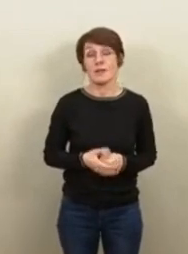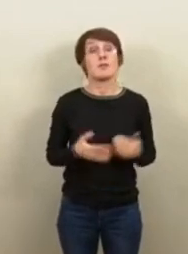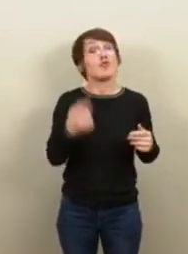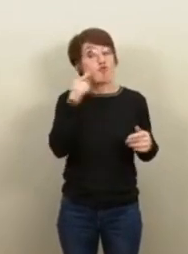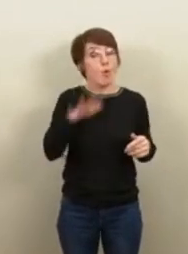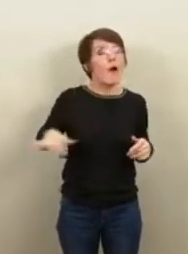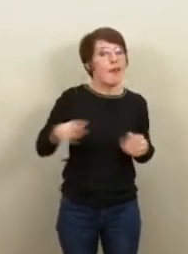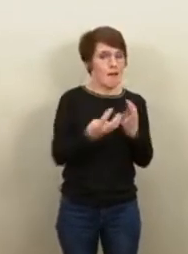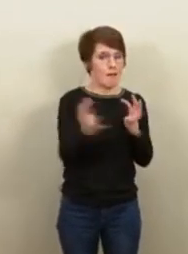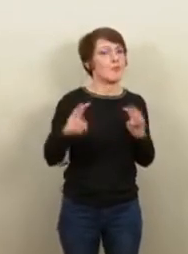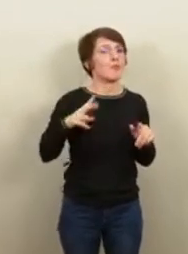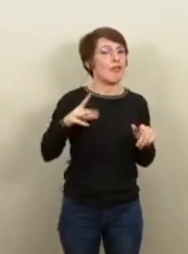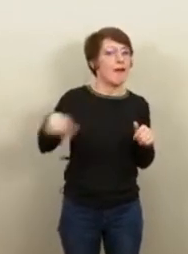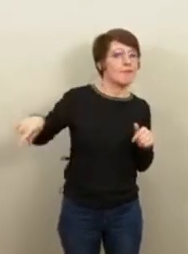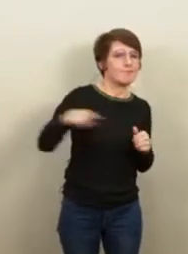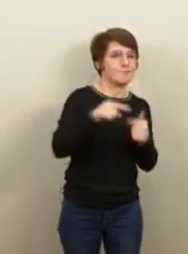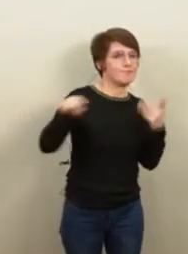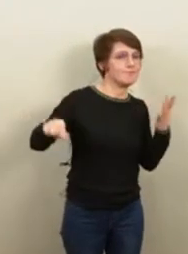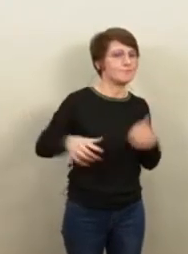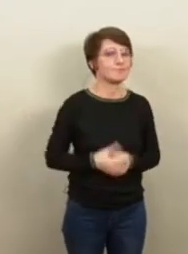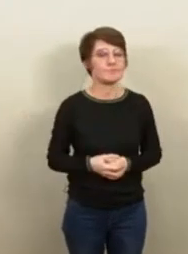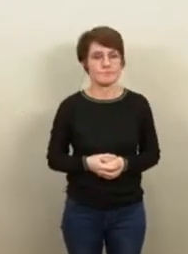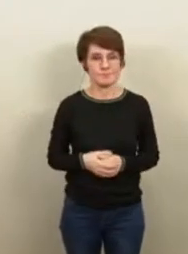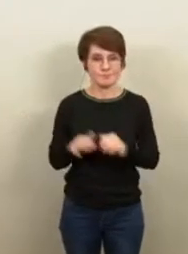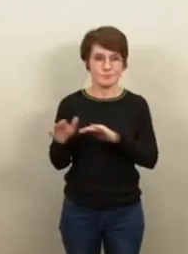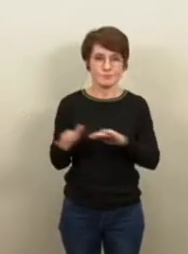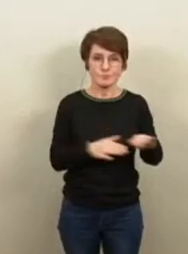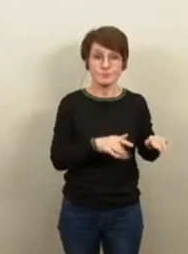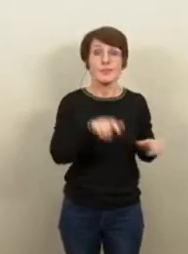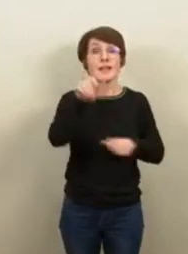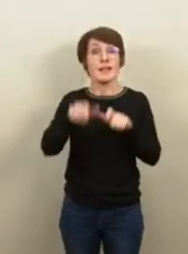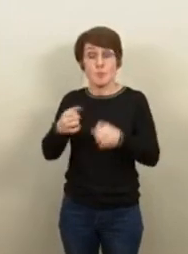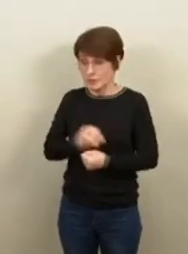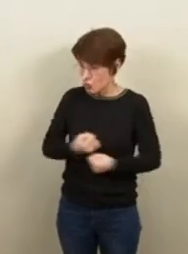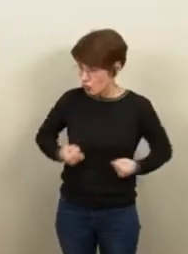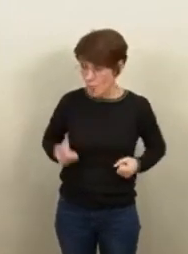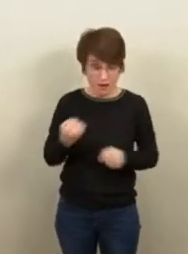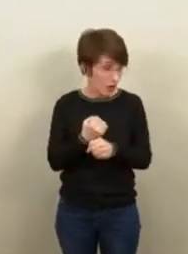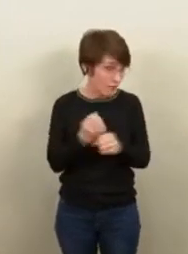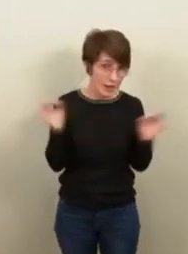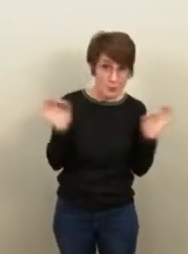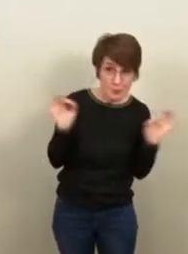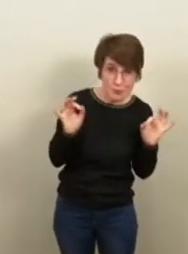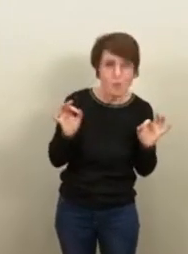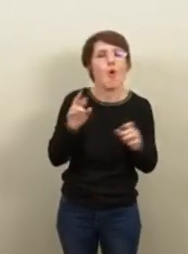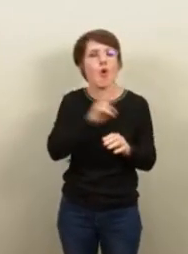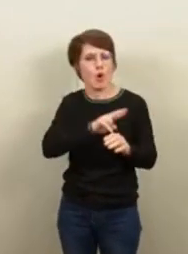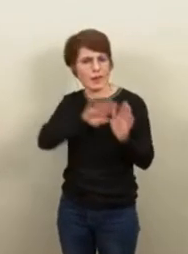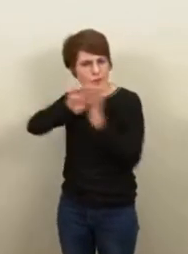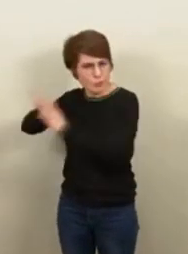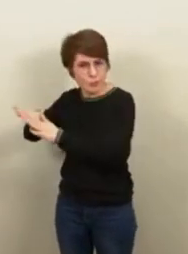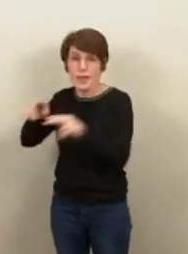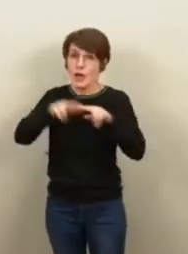ici. Dans le même temps, le nombre de personnes sans activité professionnelle, hormis les retraités bien sûr,